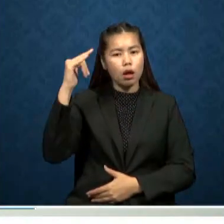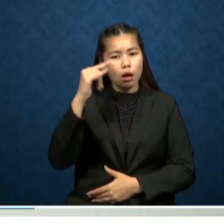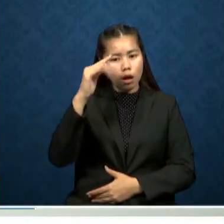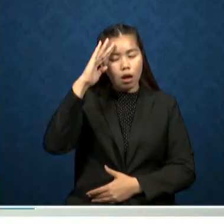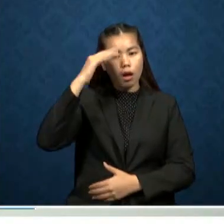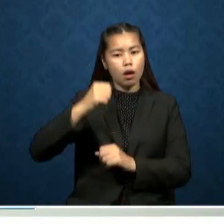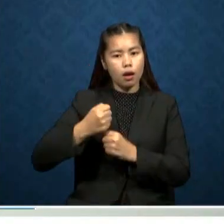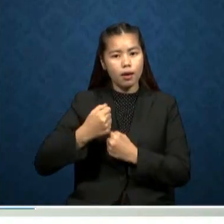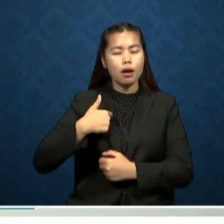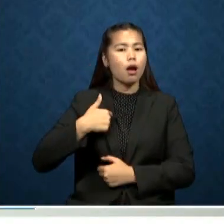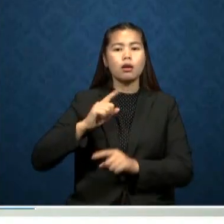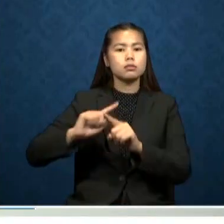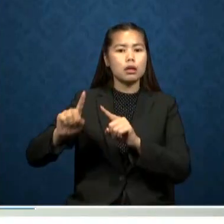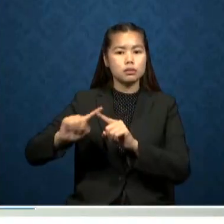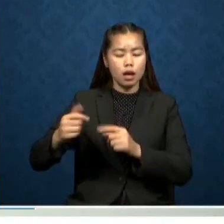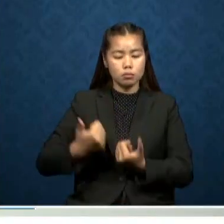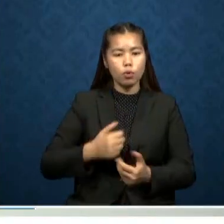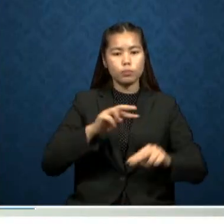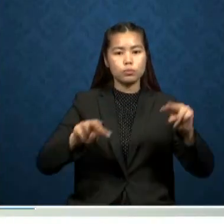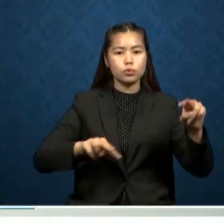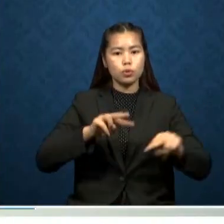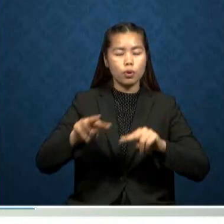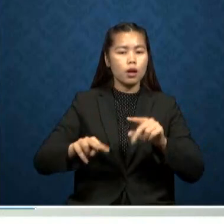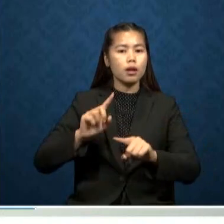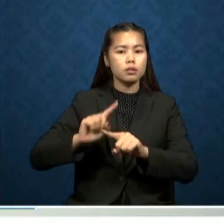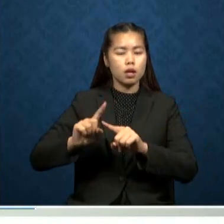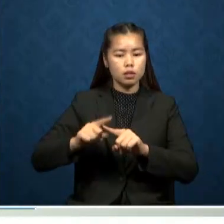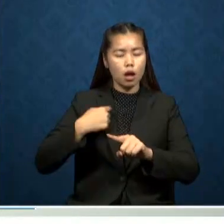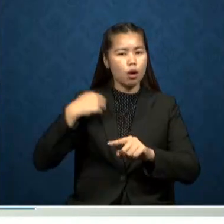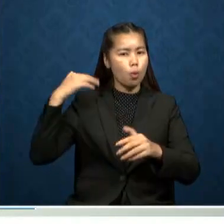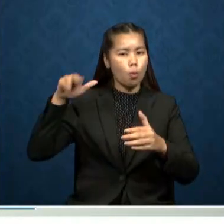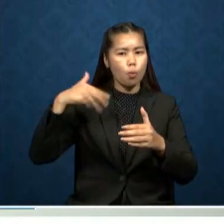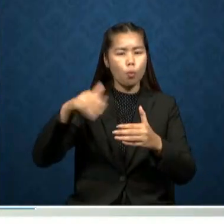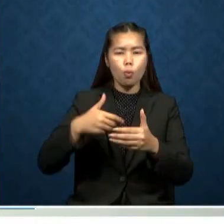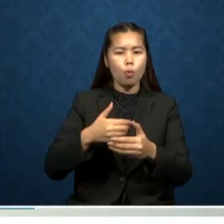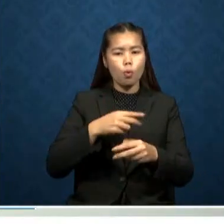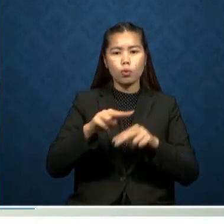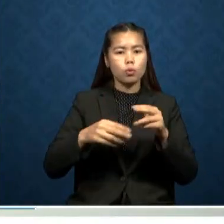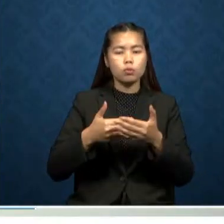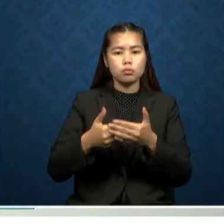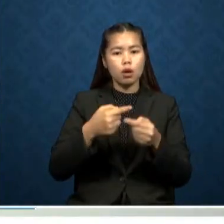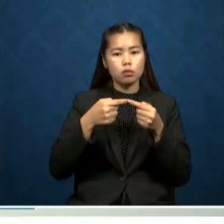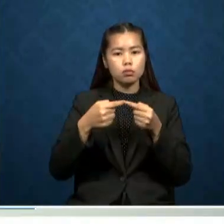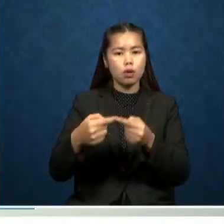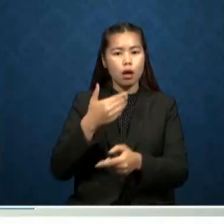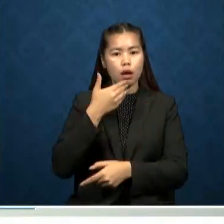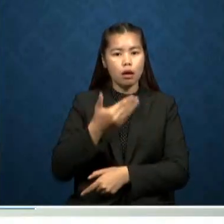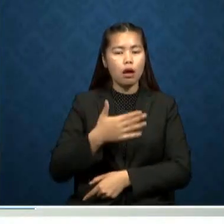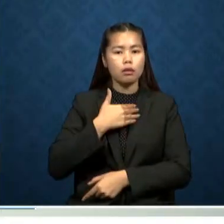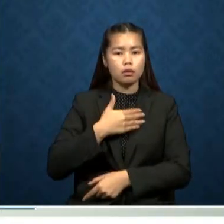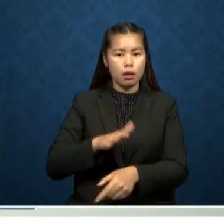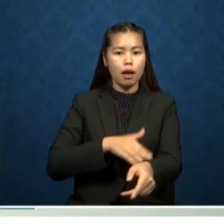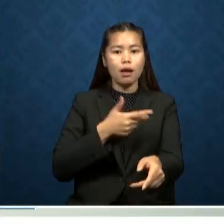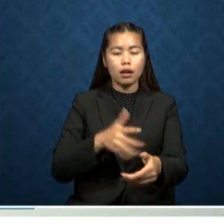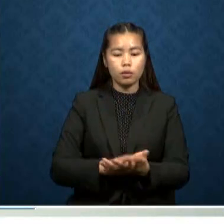หน่วยขอบเกตหน้าที่และอำนาจในการตรวจราชการมาอย่างต่อเนื่องซึ่งในปัจจุบันเจรทหาร